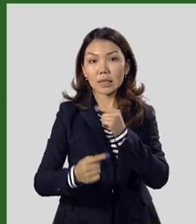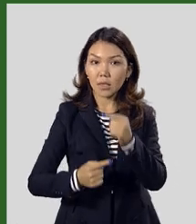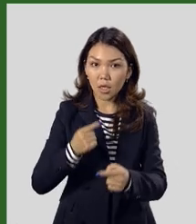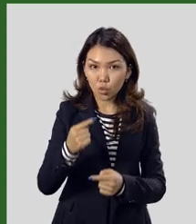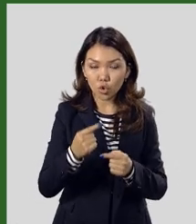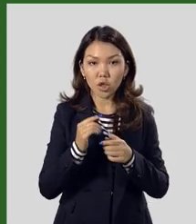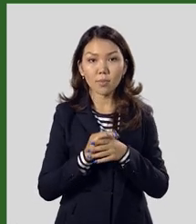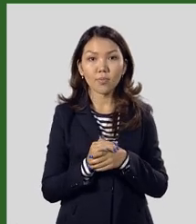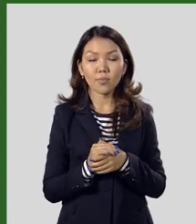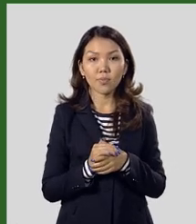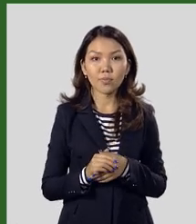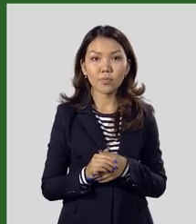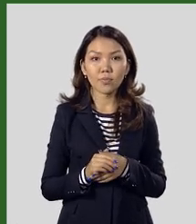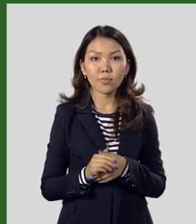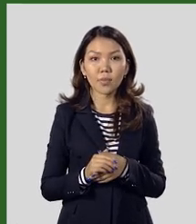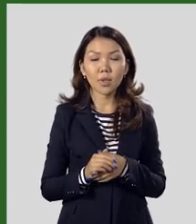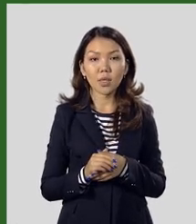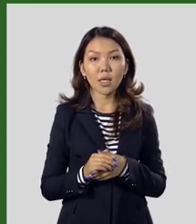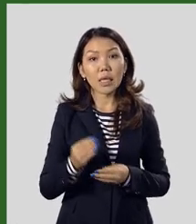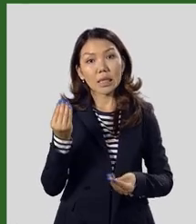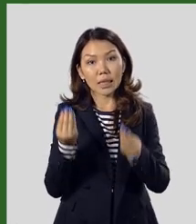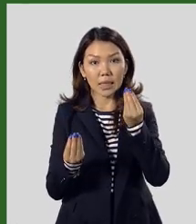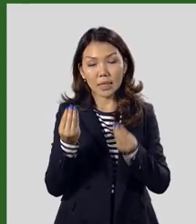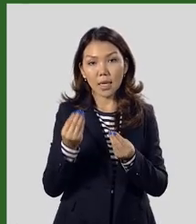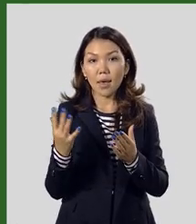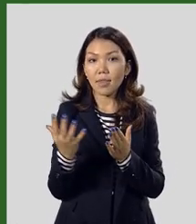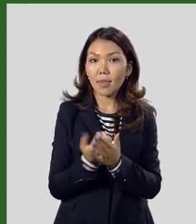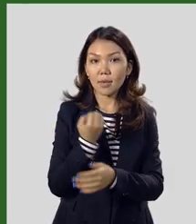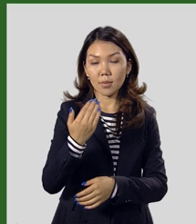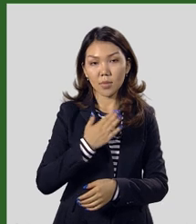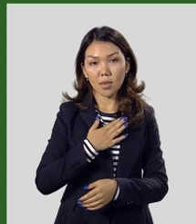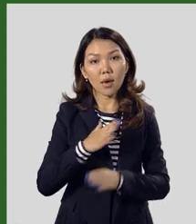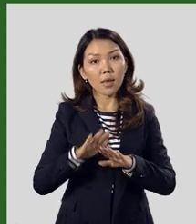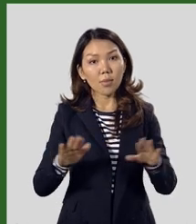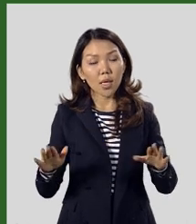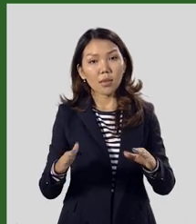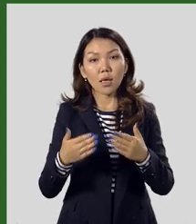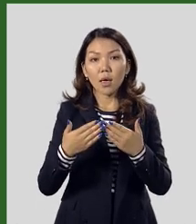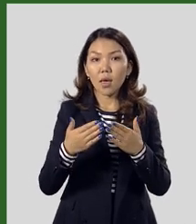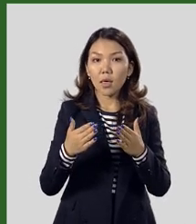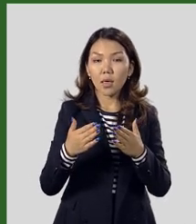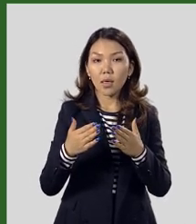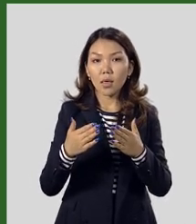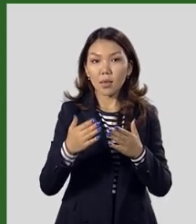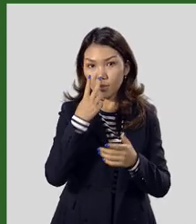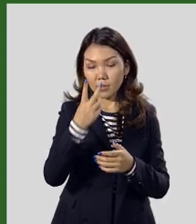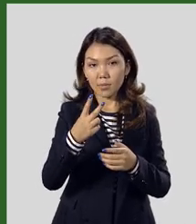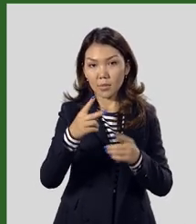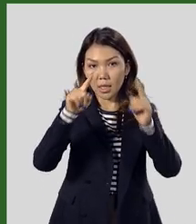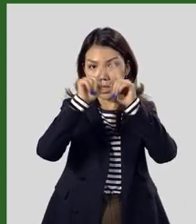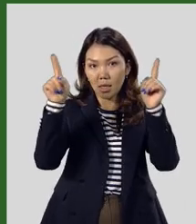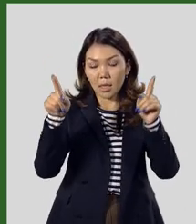Следующее задание. Игра «Найди меня». Ребята, откройте атласы,